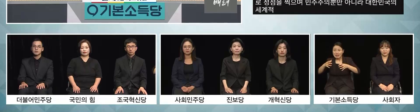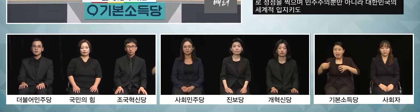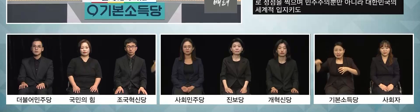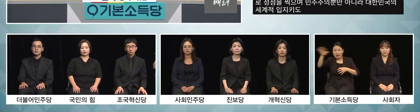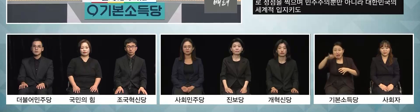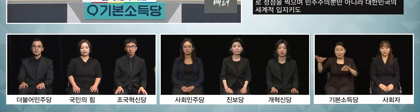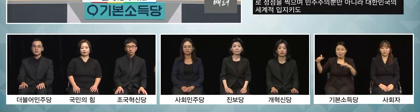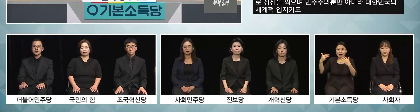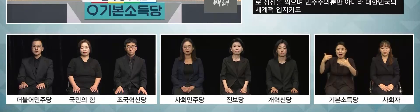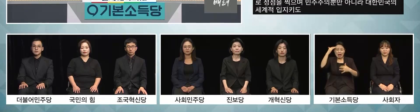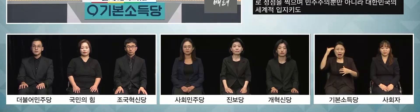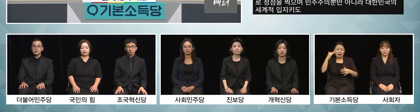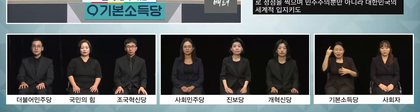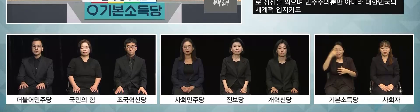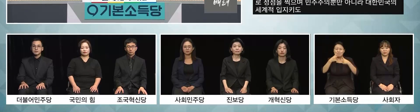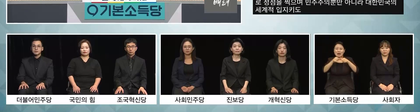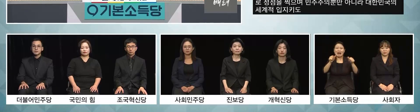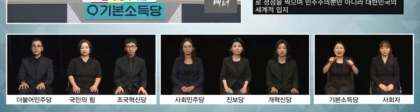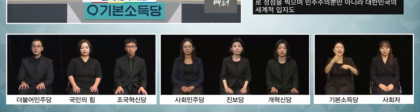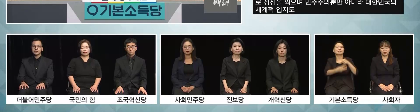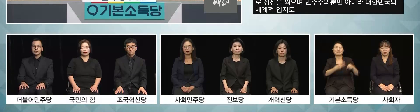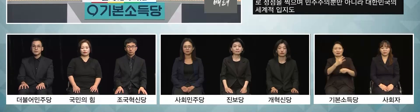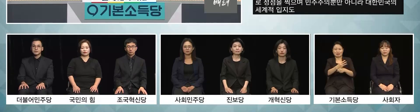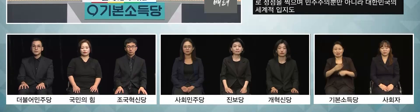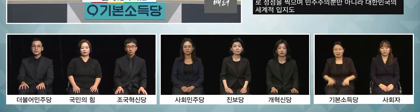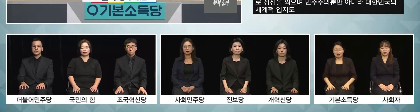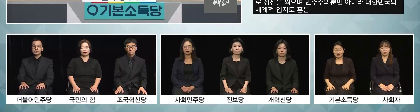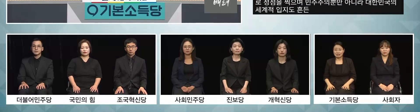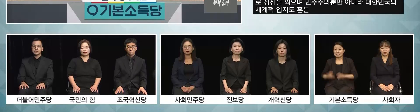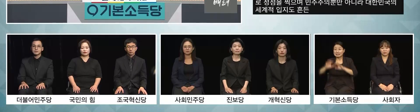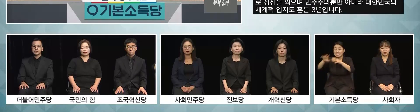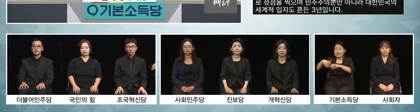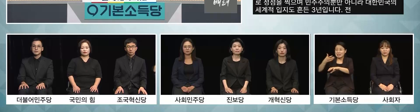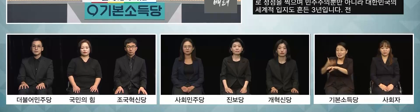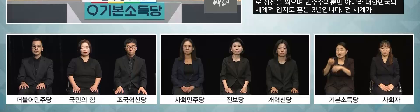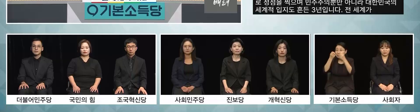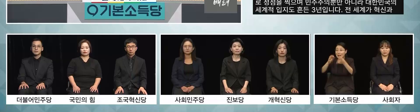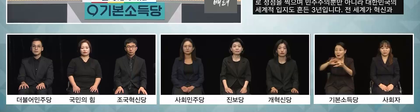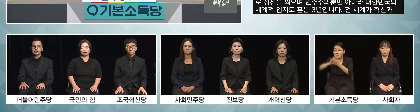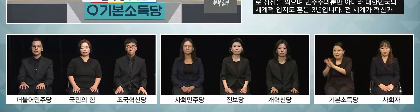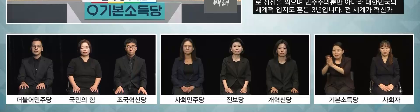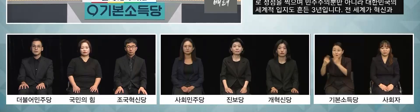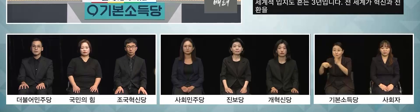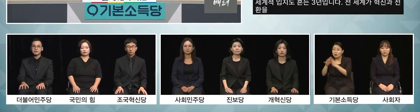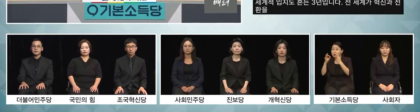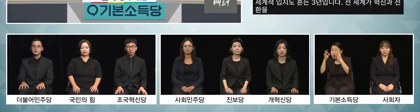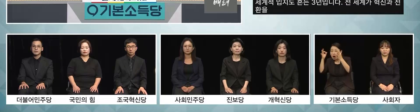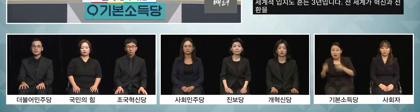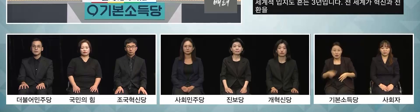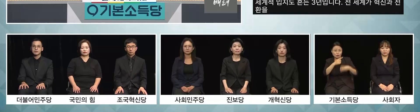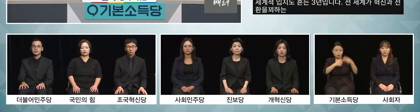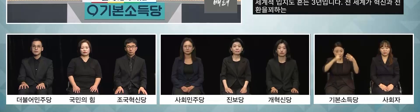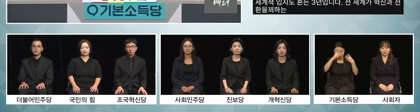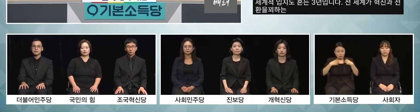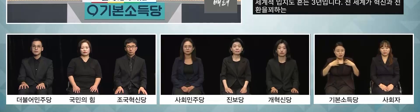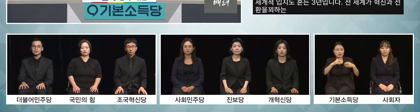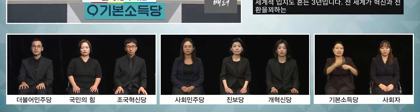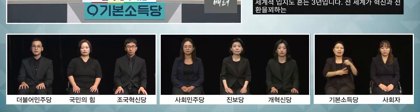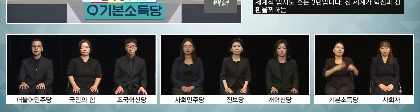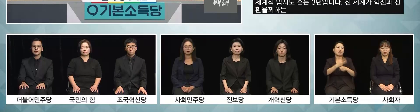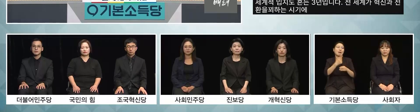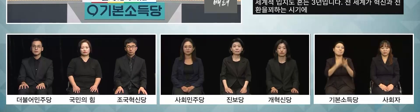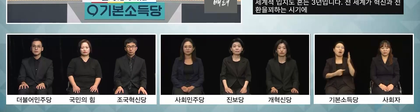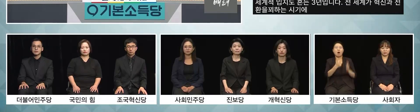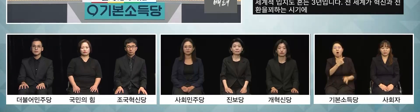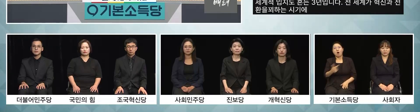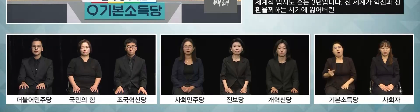흔들었던 3년이었습니다. 전 세계가 혁신과 전환을 꾀하는 시대에 잃어버린 3년은 너무나 뼈아픈